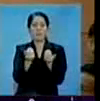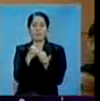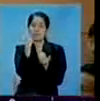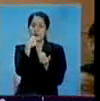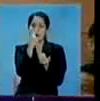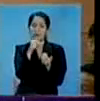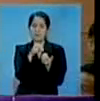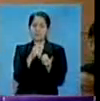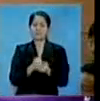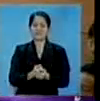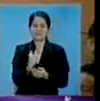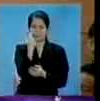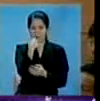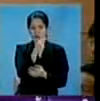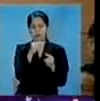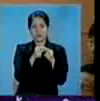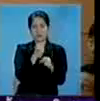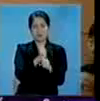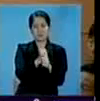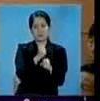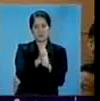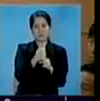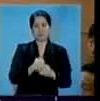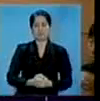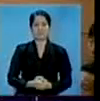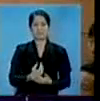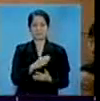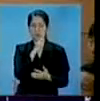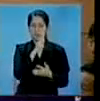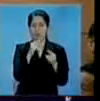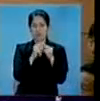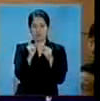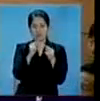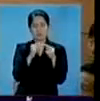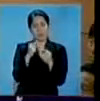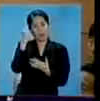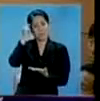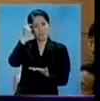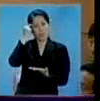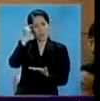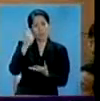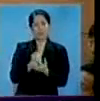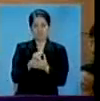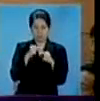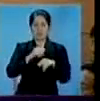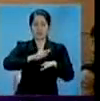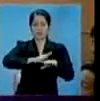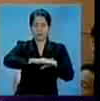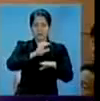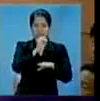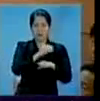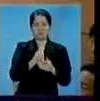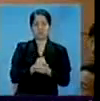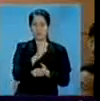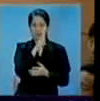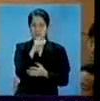และใครเป็นคนทำถ้าโดยการรู้เท่าไม่ถึงการนี่ต้องตักเตือนแ